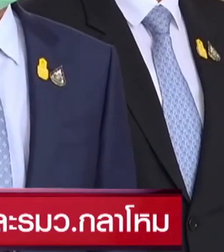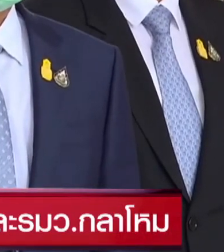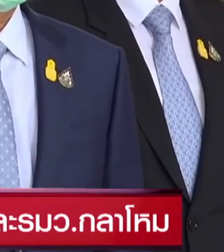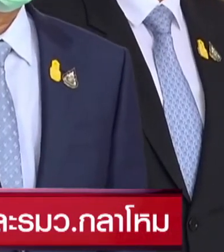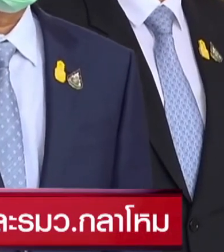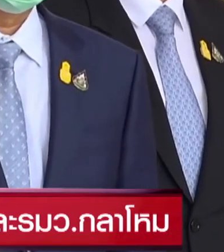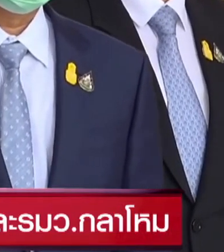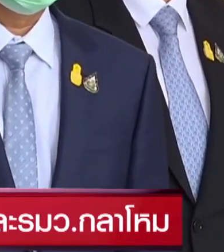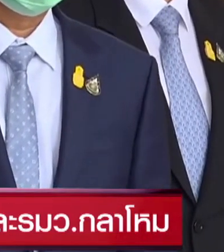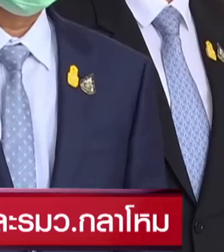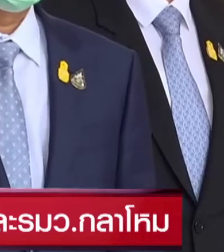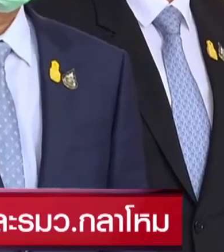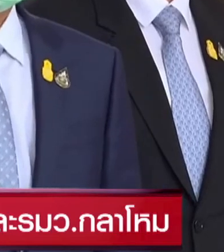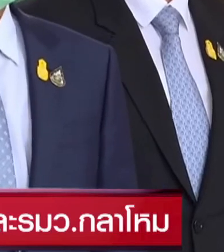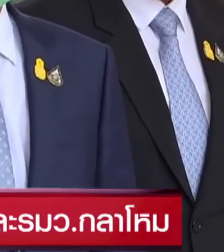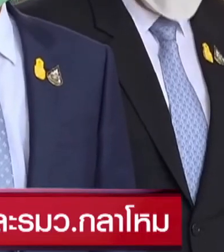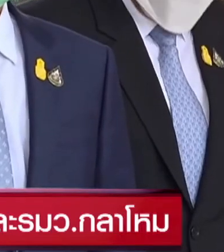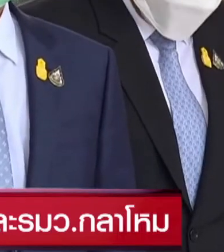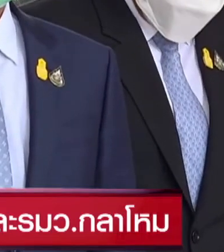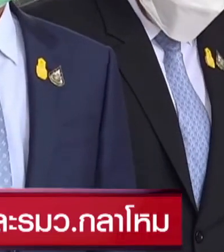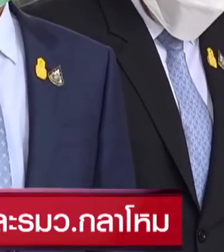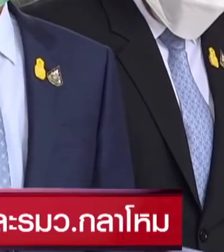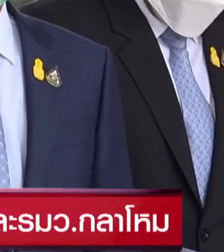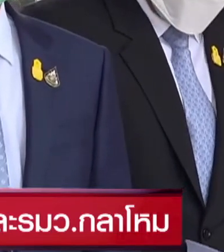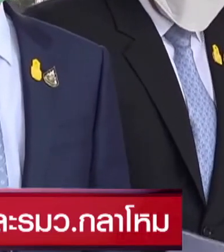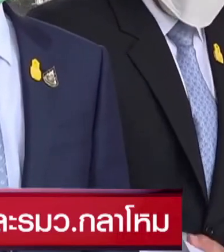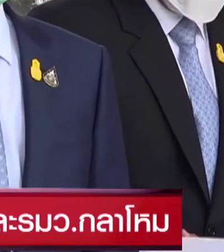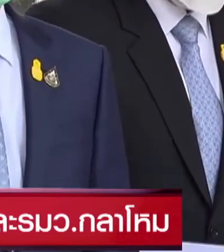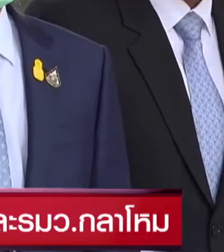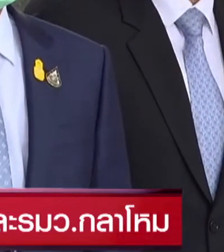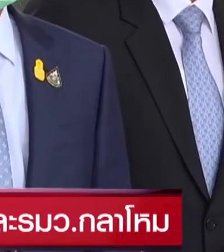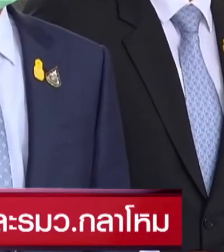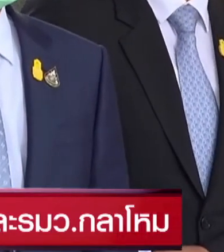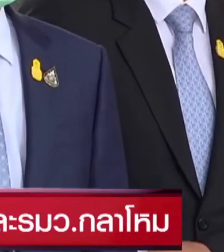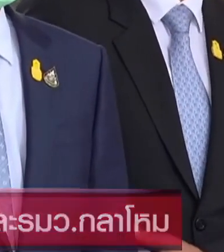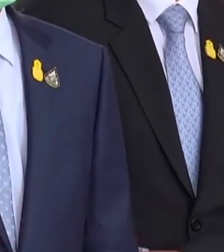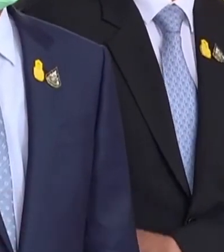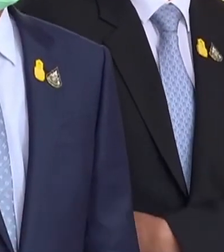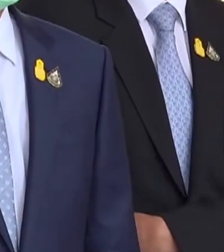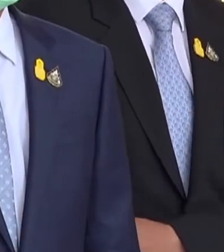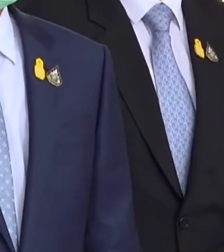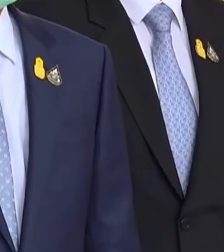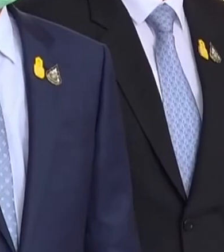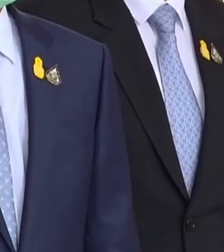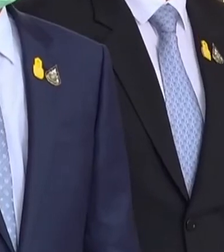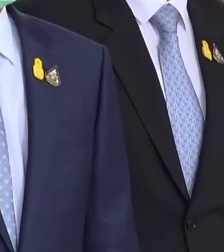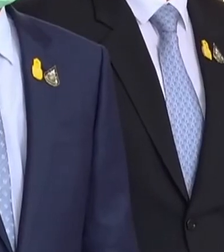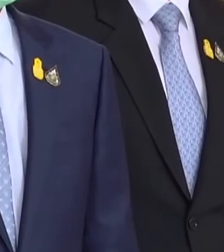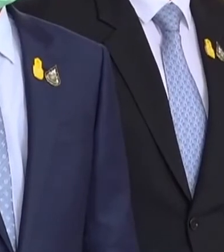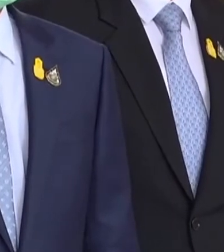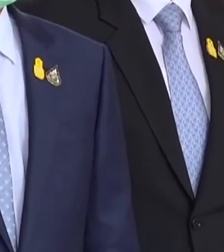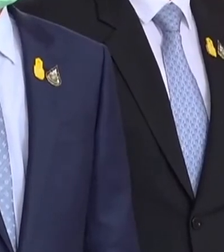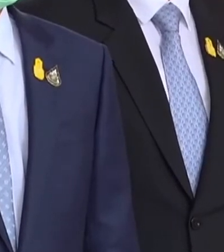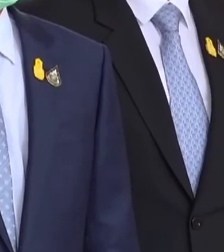มคุยกับหัวหน้าภาคการเมืองภาคร่วมไม่ได้มีปัญหาอะไรทั้งสิ้นนะนั่นอย่าทำให้มันสับสนวุ่นวายไปมันไม่จะดีขึ้นกับประเทศทั้งสิ้น